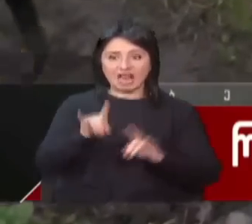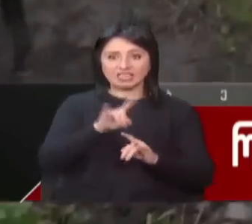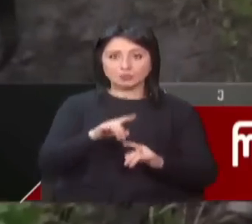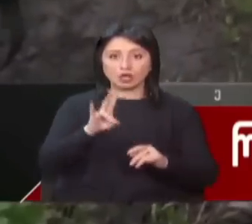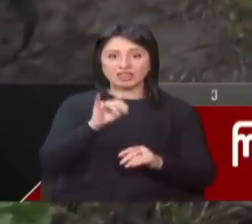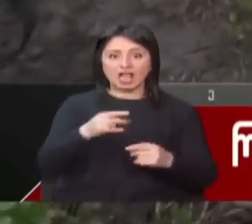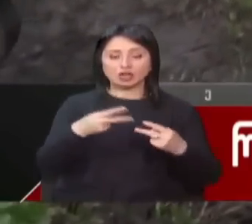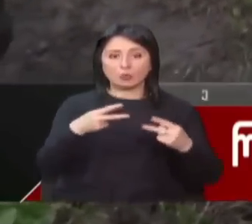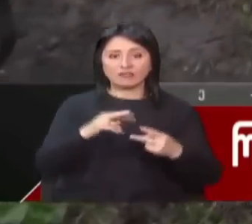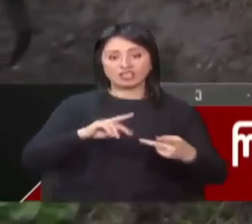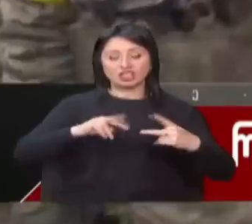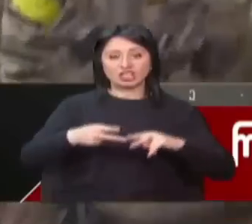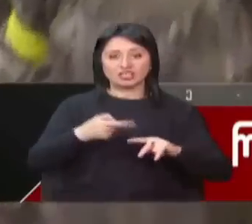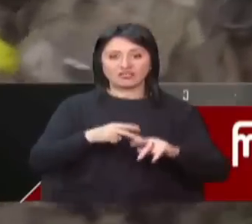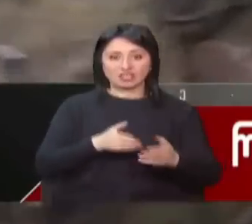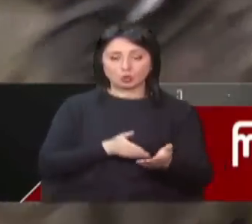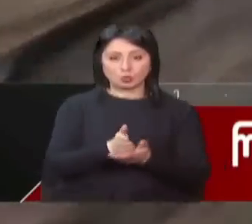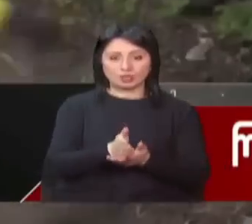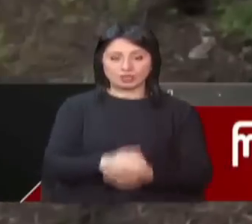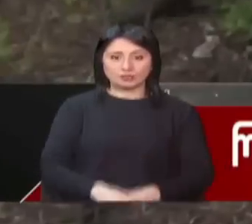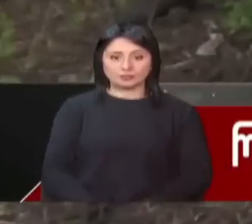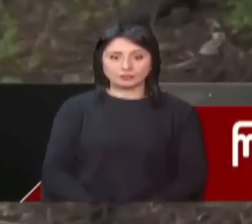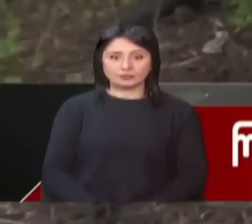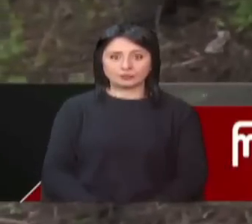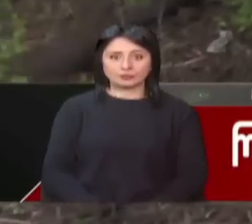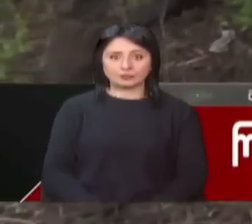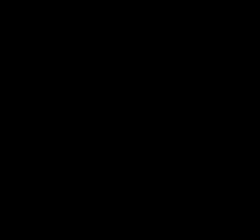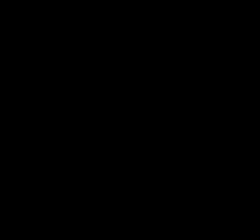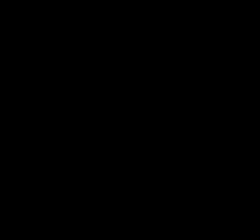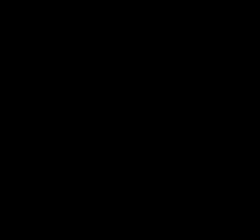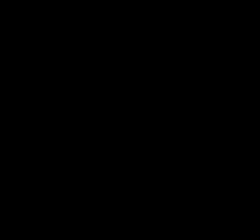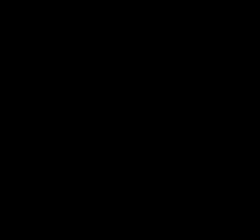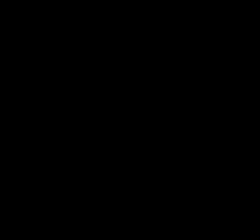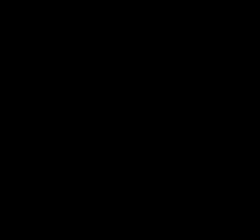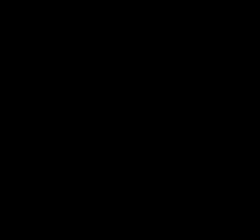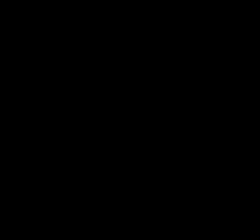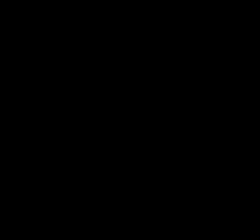ნატოელი პარტნიორები შეიცვალოს ეს კურსი.